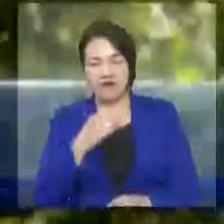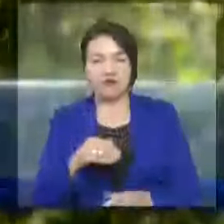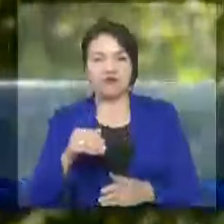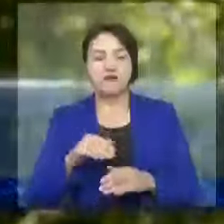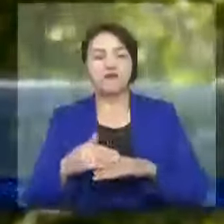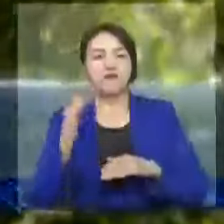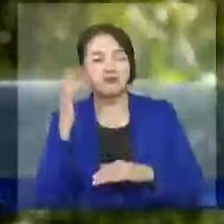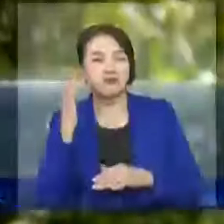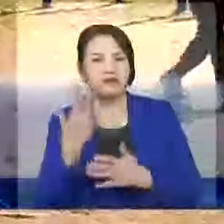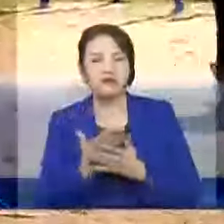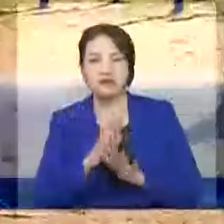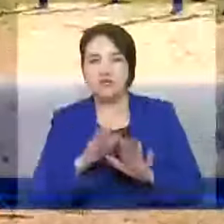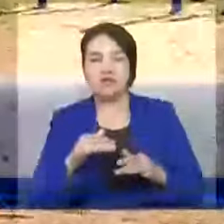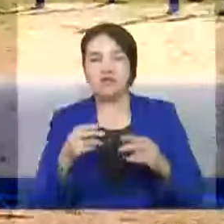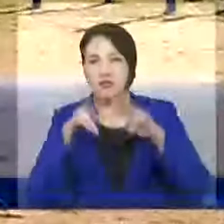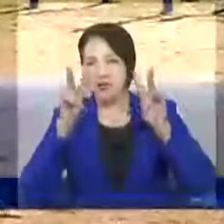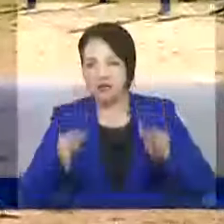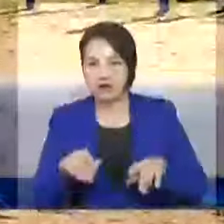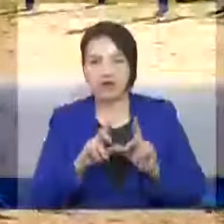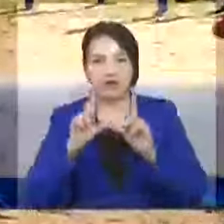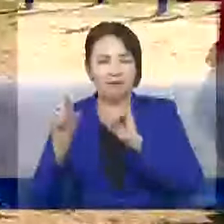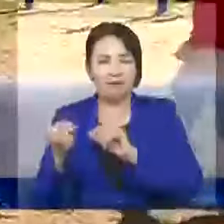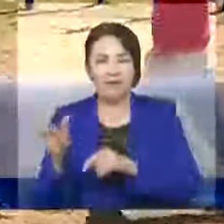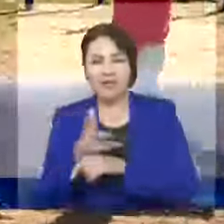Учащиеся не всегда находятся на территории лагеря. Они ходят в